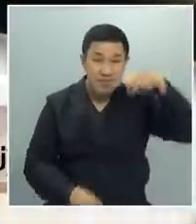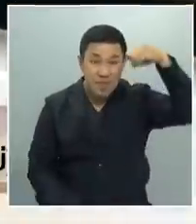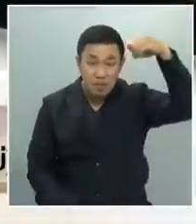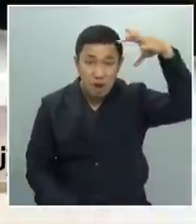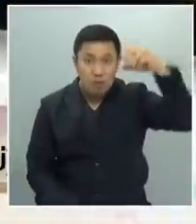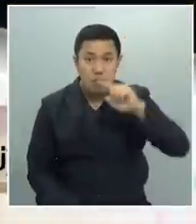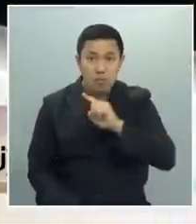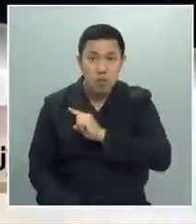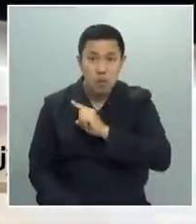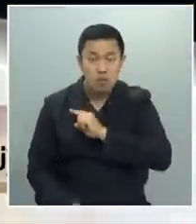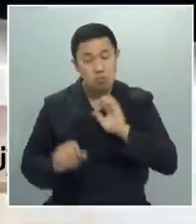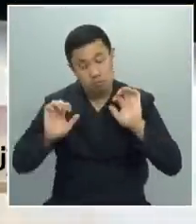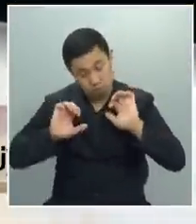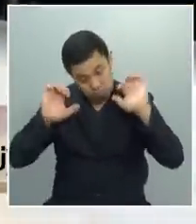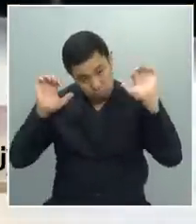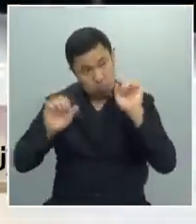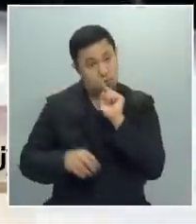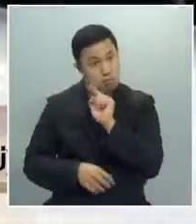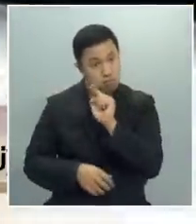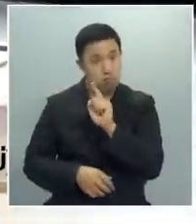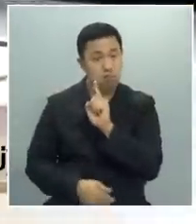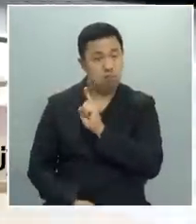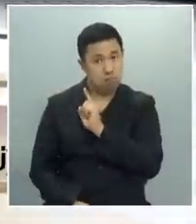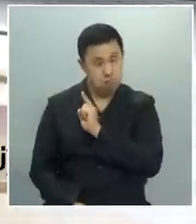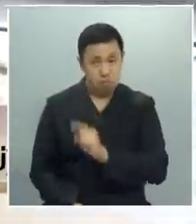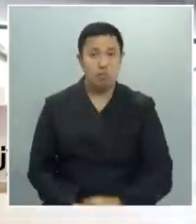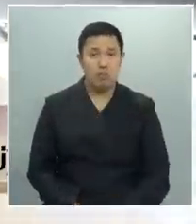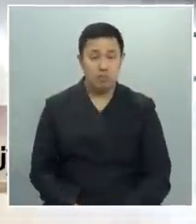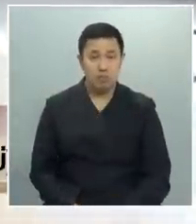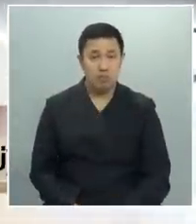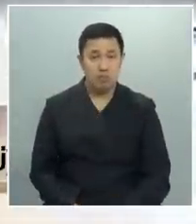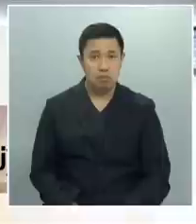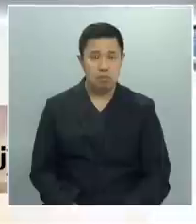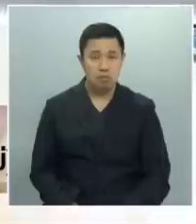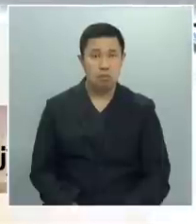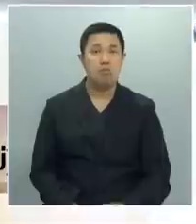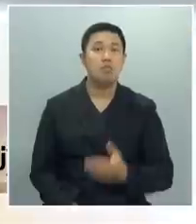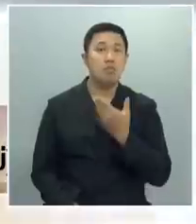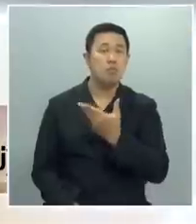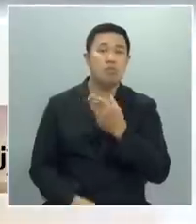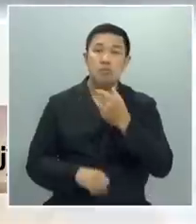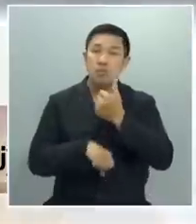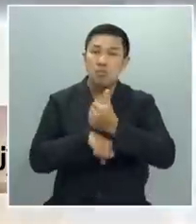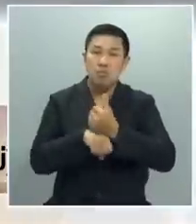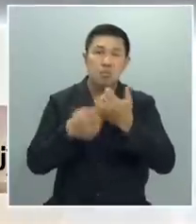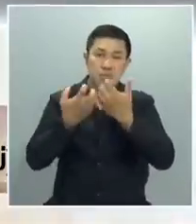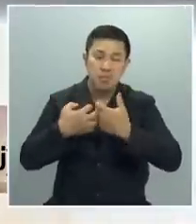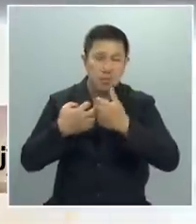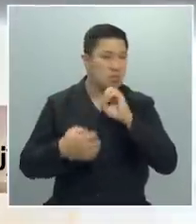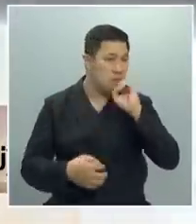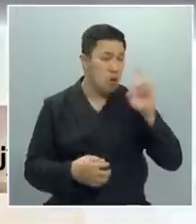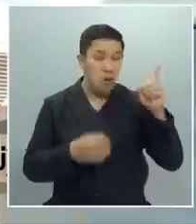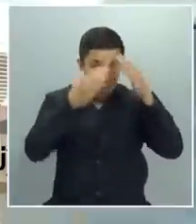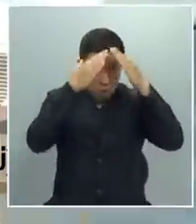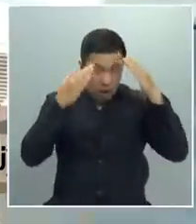เป็นภาระของภาครัฐเองท่านผู้ชมแปลว่าคุณเกรียงไกรภาอุ่นเนี่ยบอกเวียดนามเขาให้